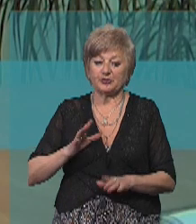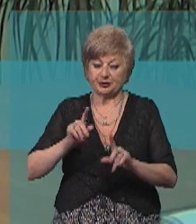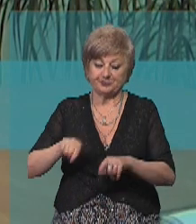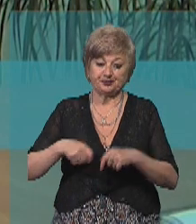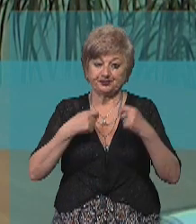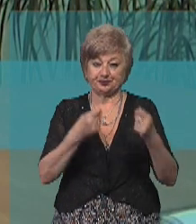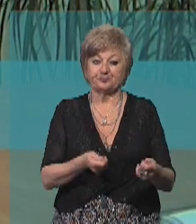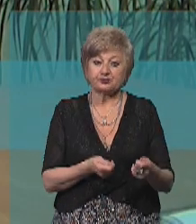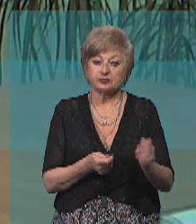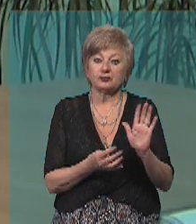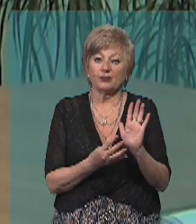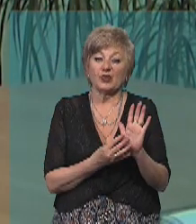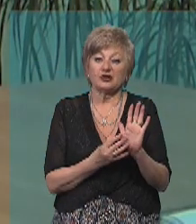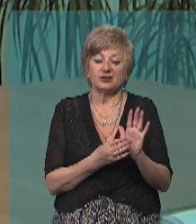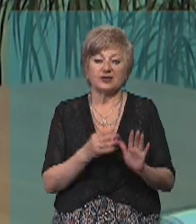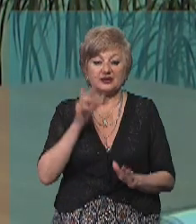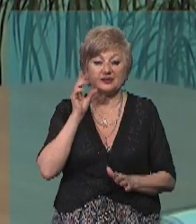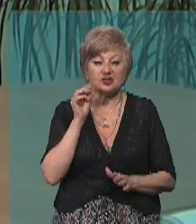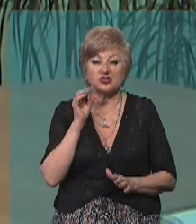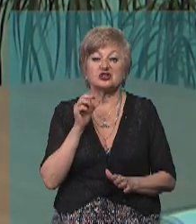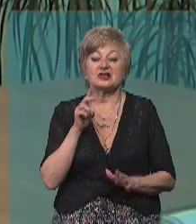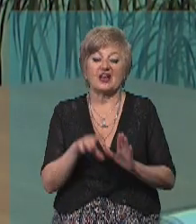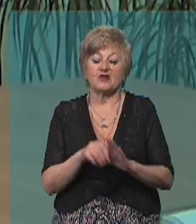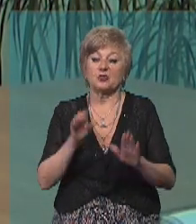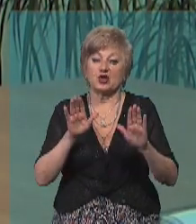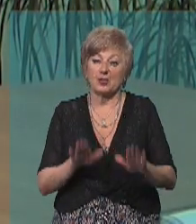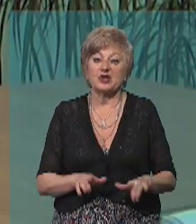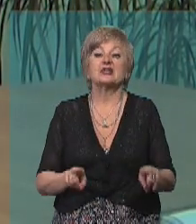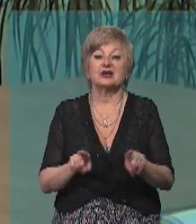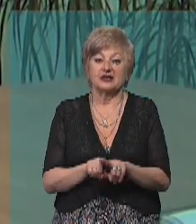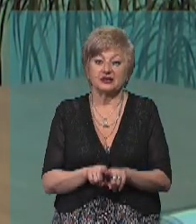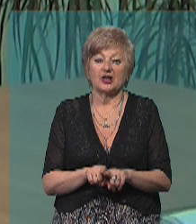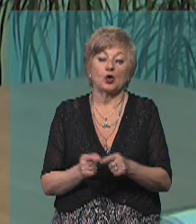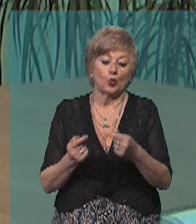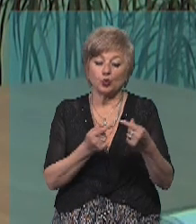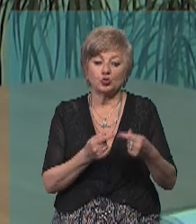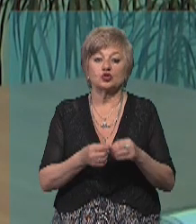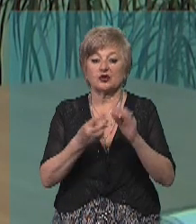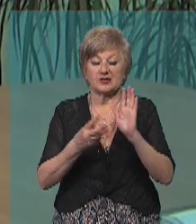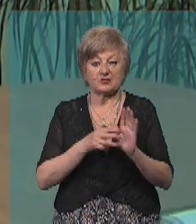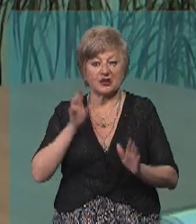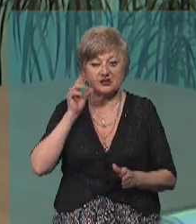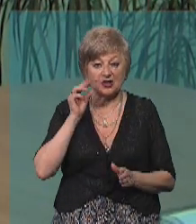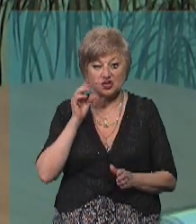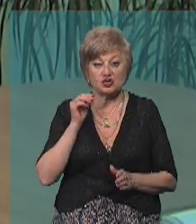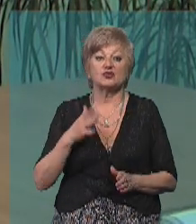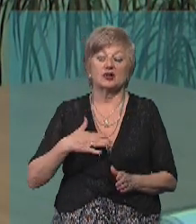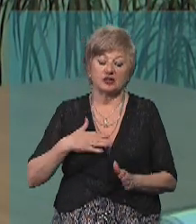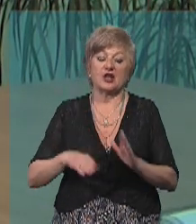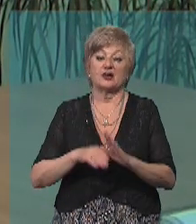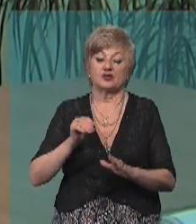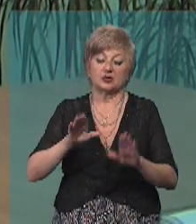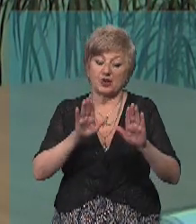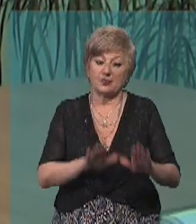до 9 липня на виборчі дільниці, так і уточнені 18 липня наші виборчі